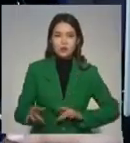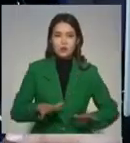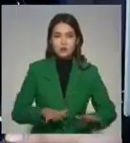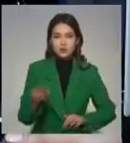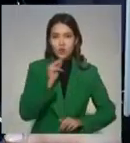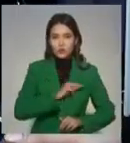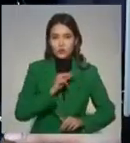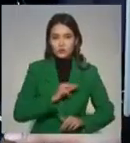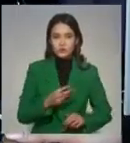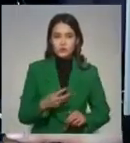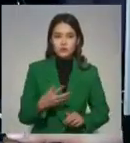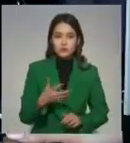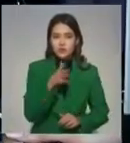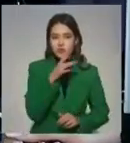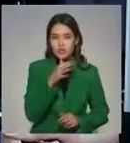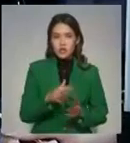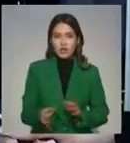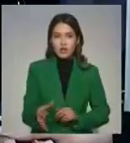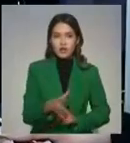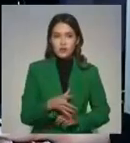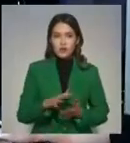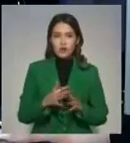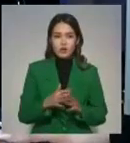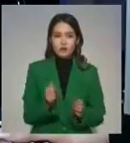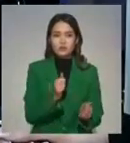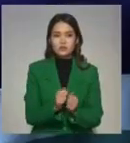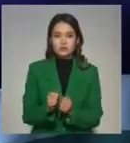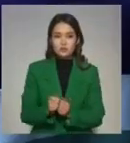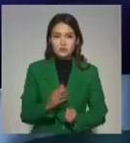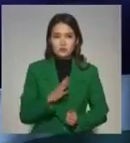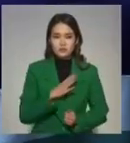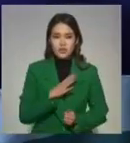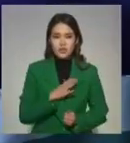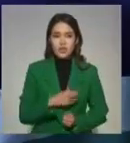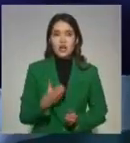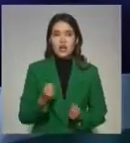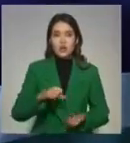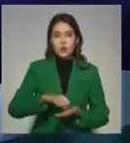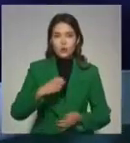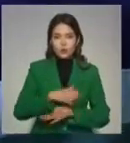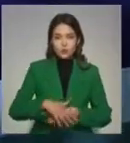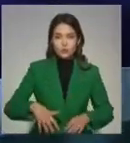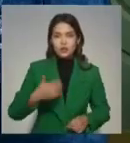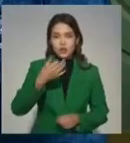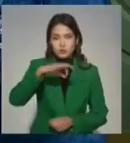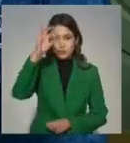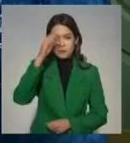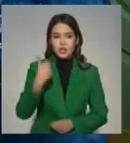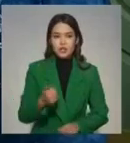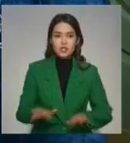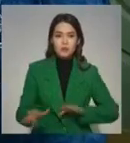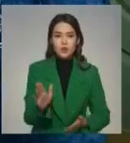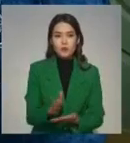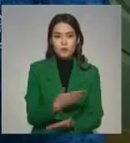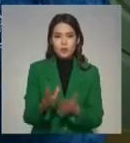всегда охота істетіп жүрді ауылда. Оны ауылдың бәрі біледі бұл мұнда. Ал учаскелік полицей Қабай Әлтеевтің ісі бөлек қаралып